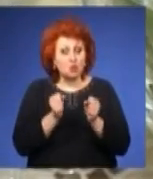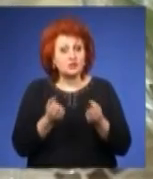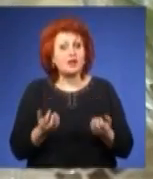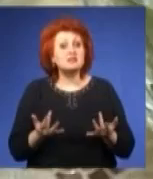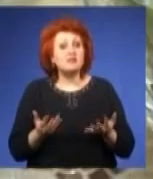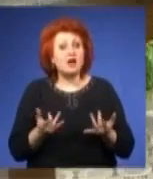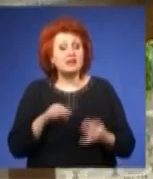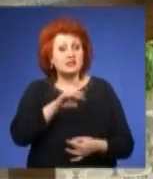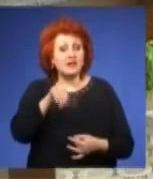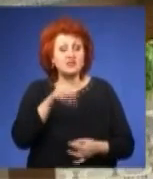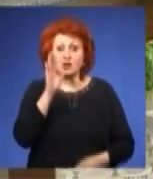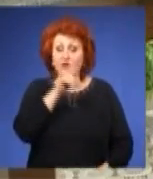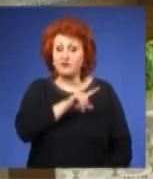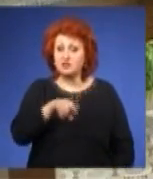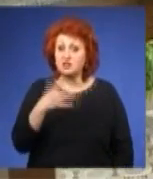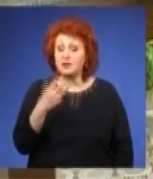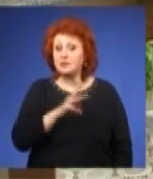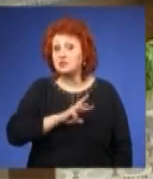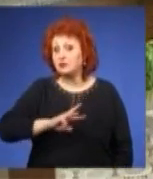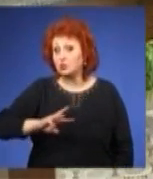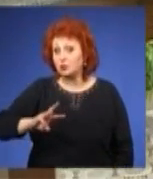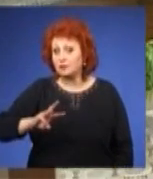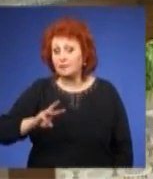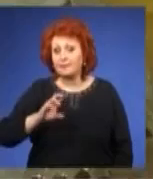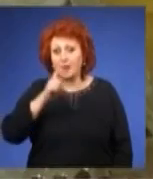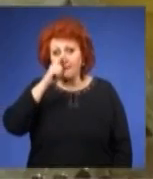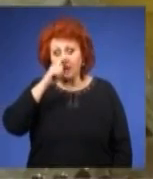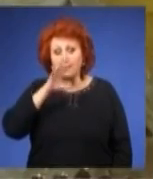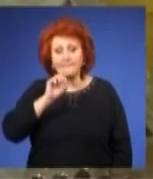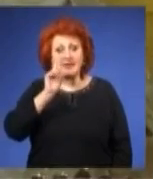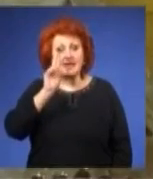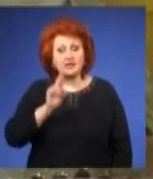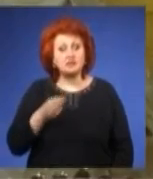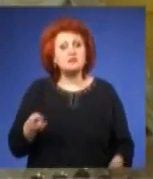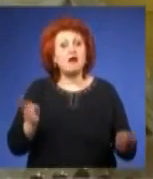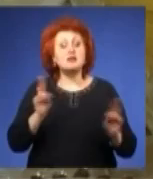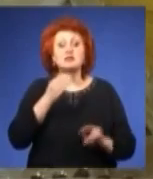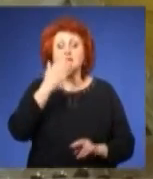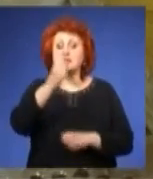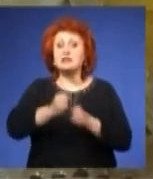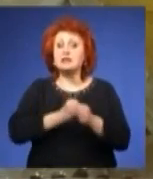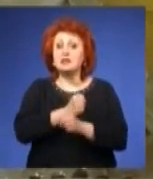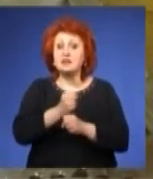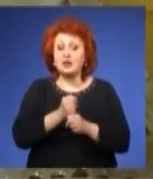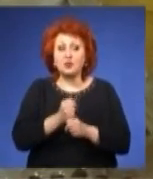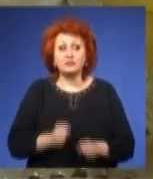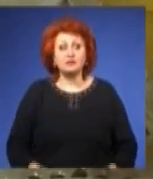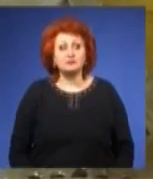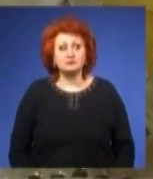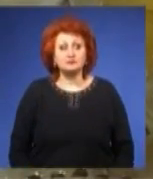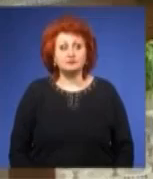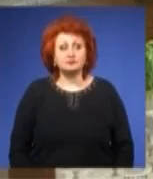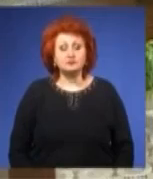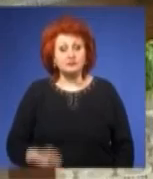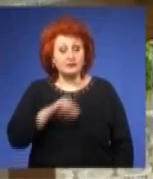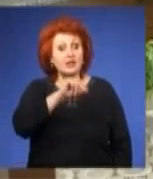свежемороженая, сваренная в подсоленной воде в течение 5 минут. Перец болгарский. У каждой хозяйки осталась лето заготовка в виде замороженного